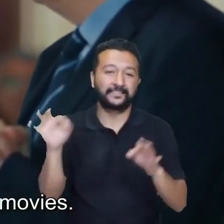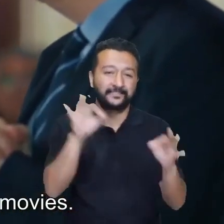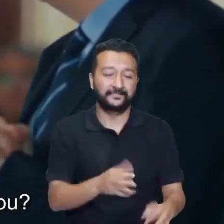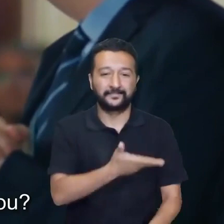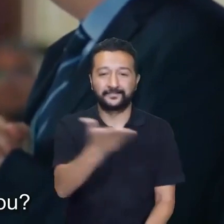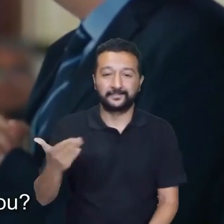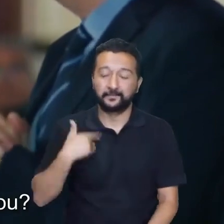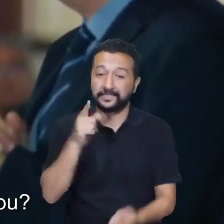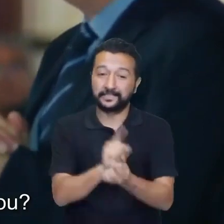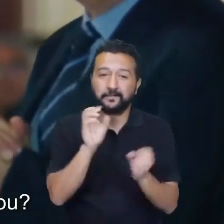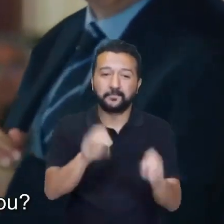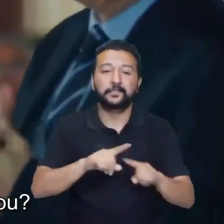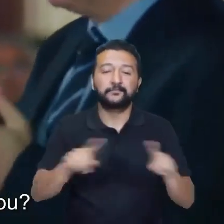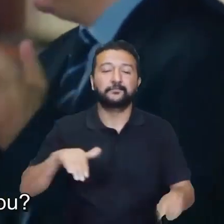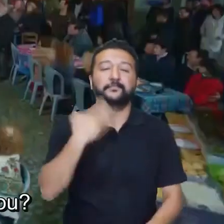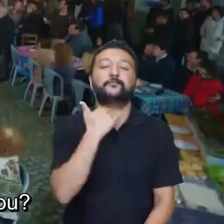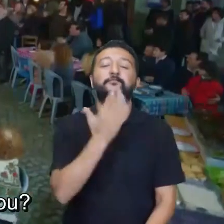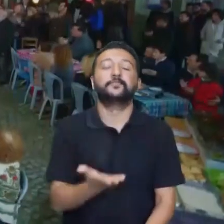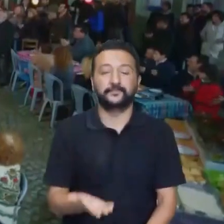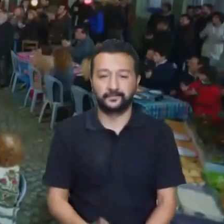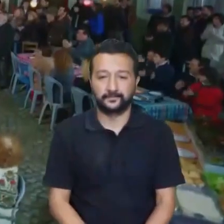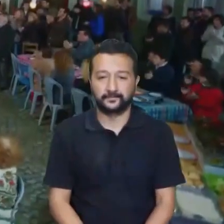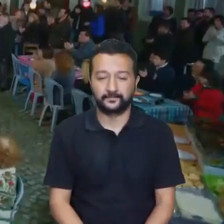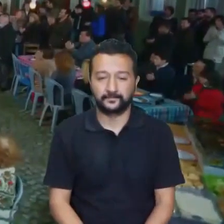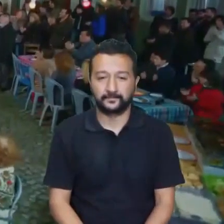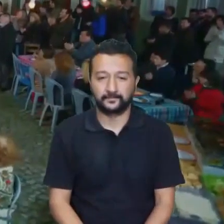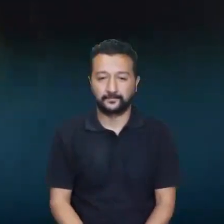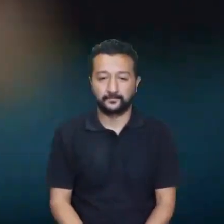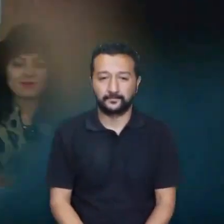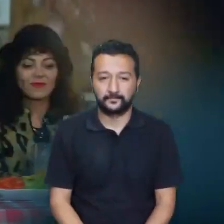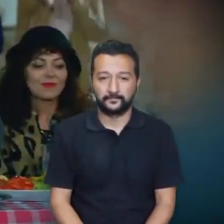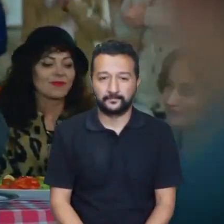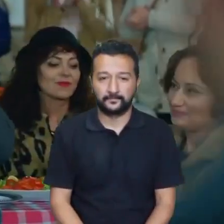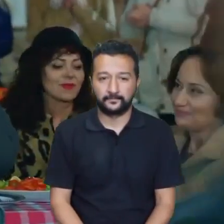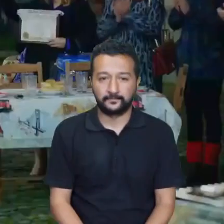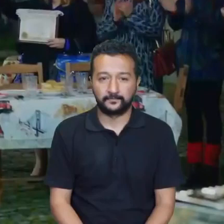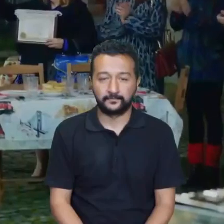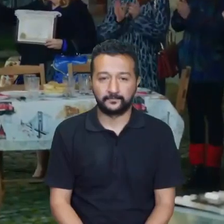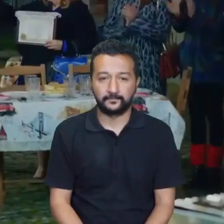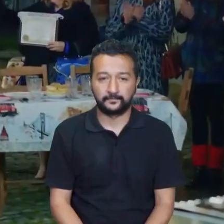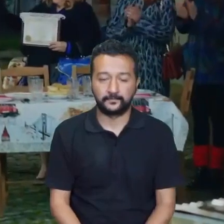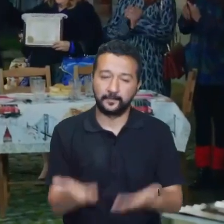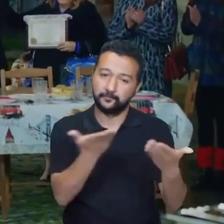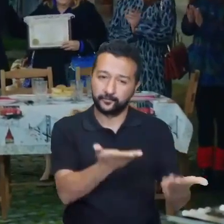dahi. Biz sizleri bırakıp nereye gidebilirdik? Hulusi'nin gözleri doldu.